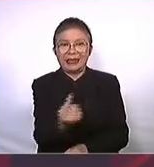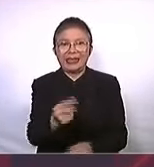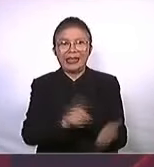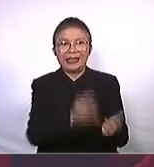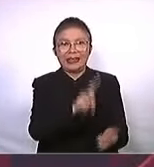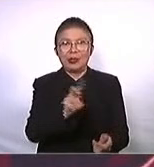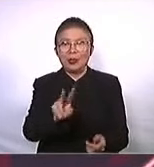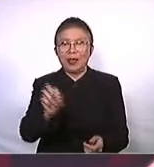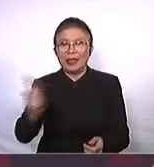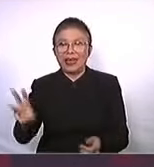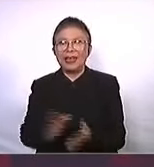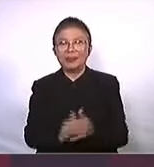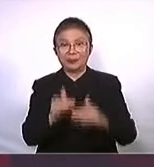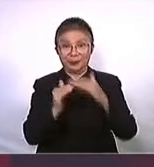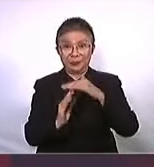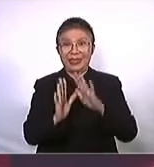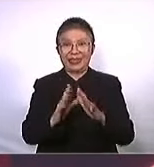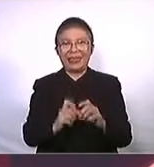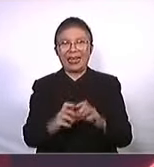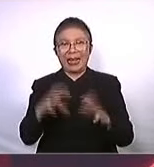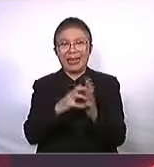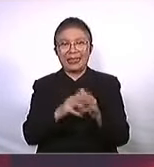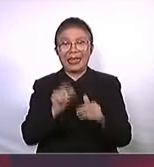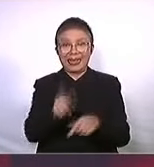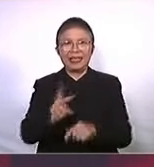akan dapat Anda saksikan di segmen selanjutnya dalam